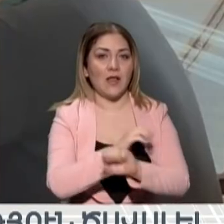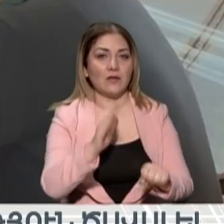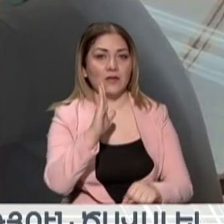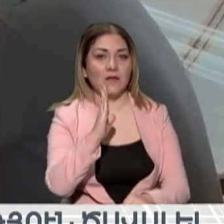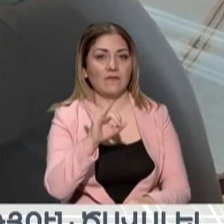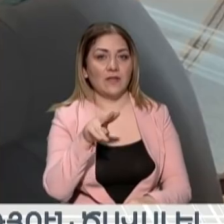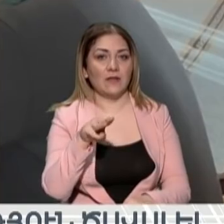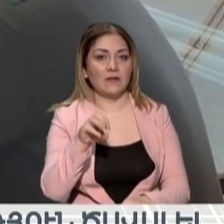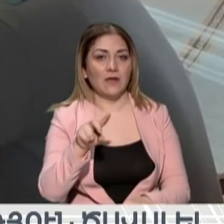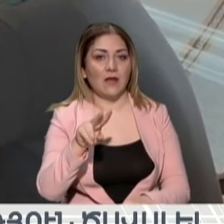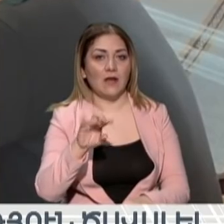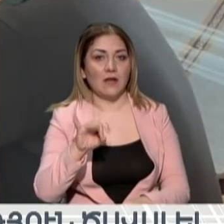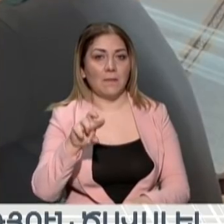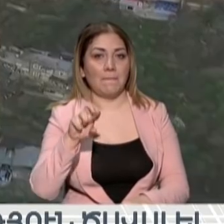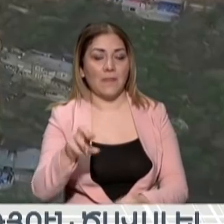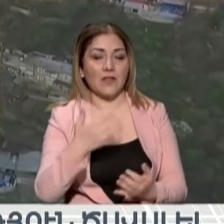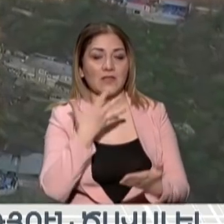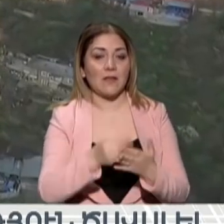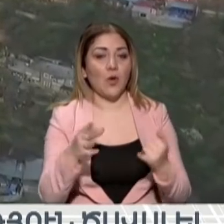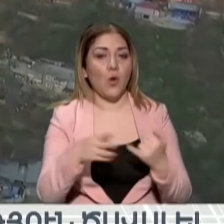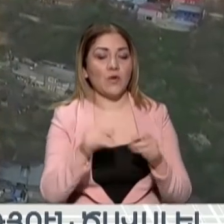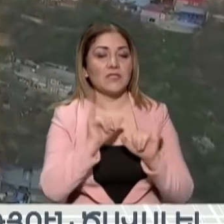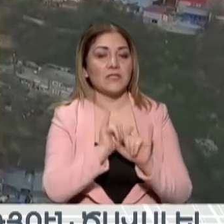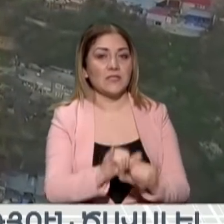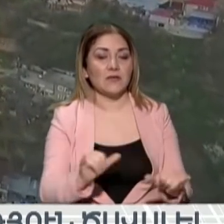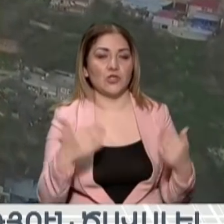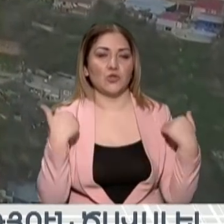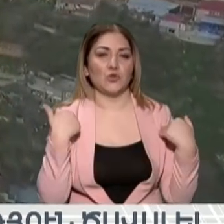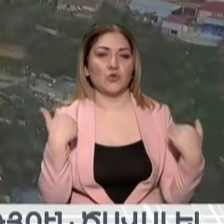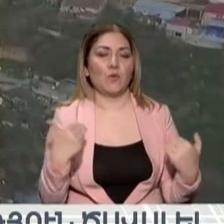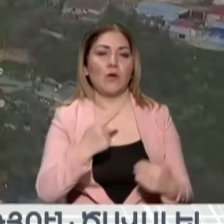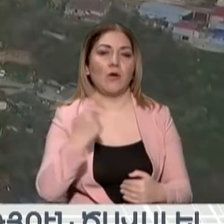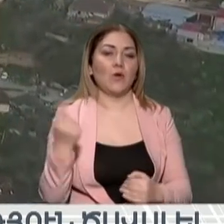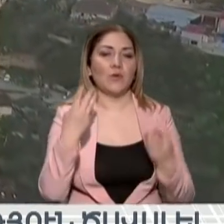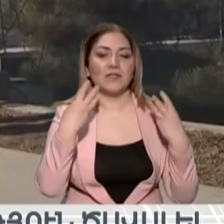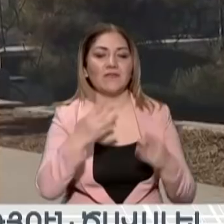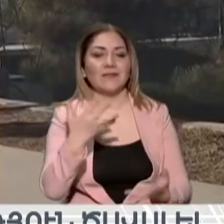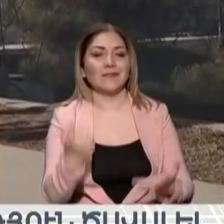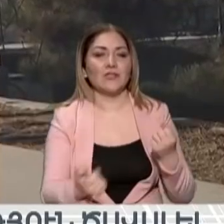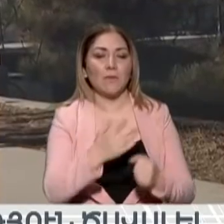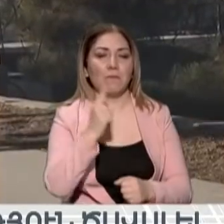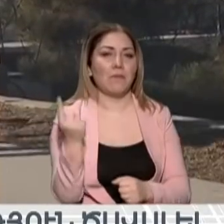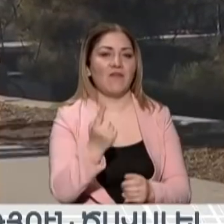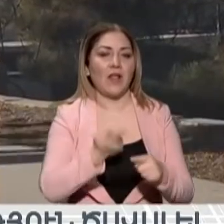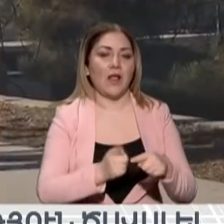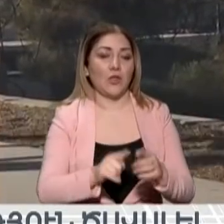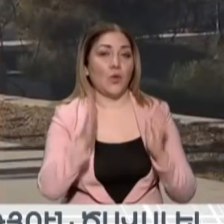Վիտալի Բալասանյանի հետ. Սեփական հողում զարգացմանն ու զորացմանը որևէ այլ ընտրանք չկա. Ոստի հանուն հայրենիքի